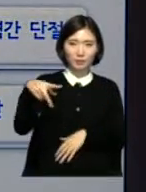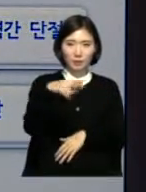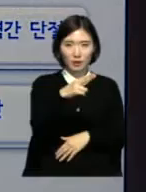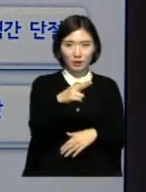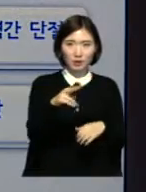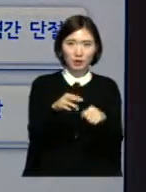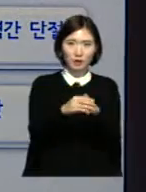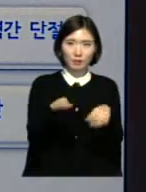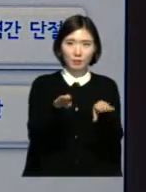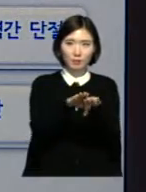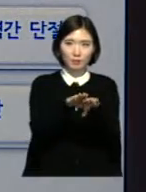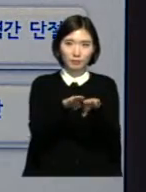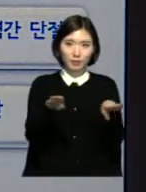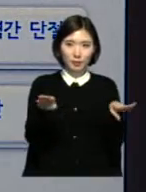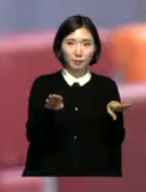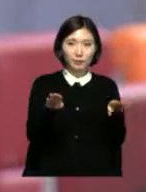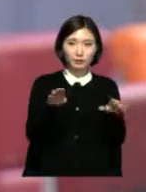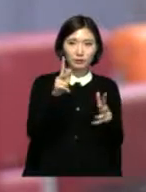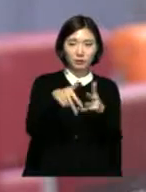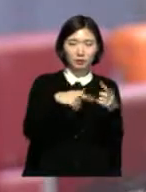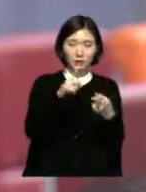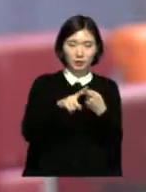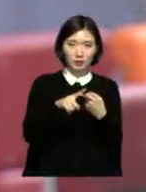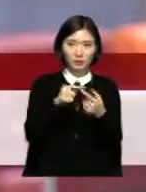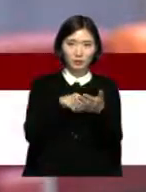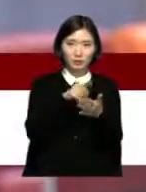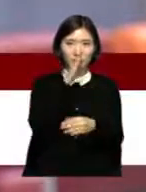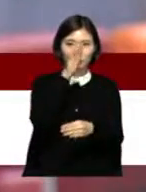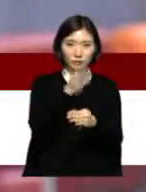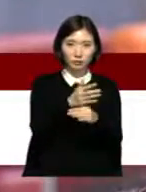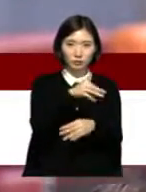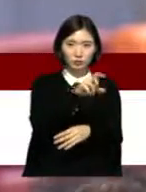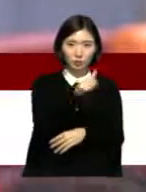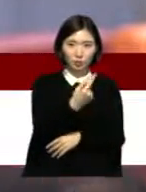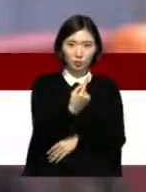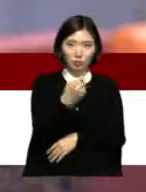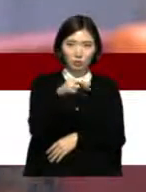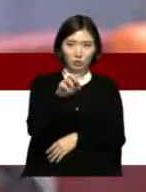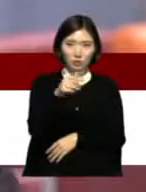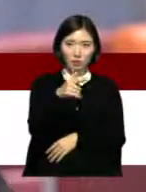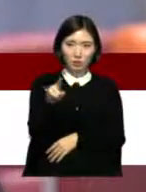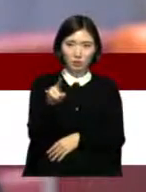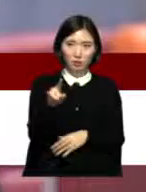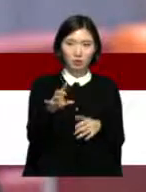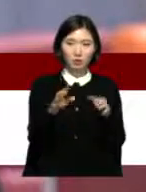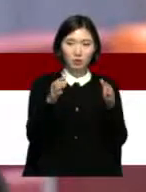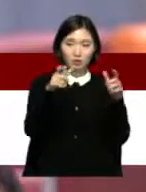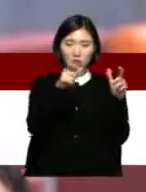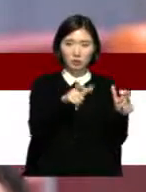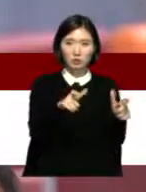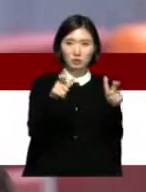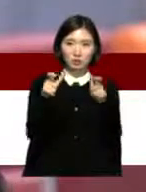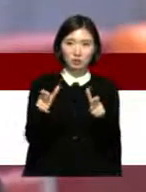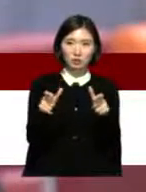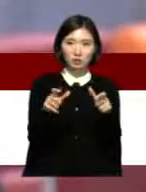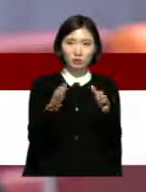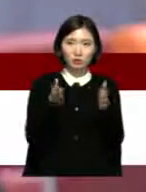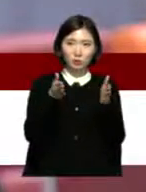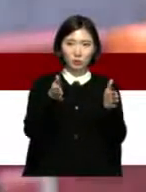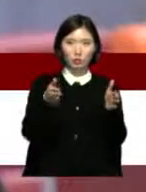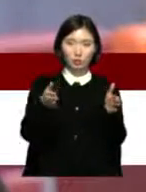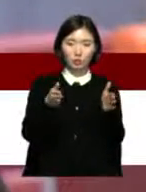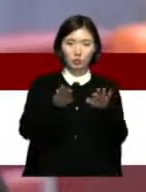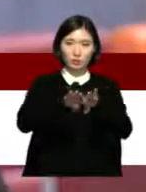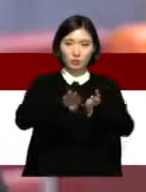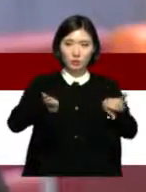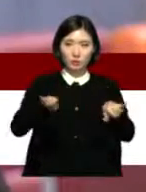평면화 사업의 필요성을 강조했습니다. 천호동과 성묘동은 도로로 갈려야 하고 어울림이 힘들다